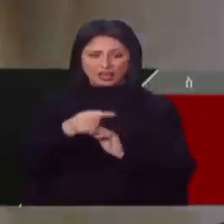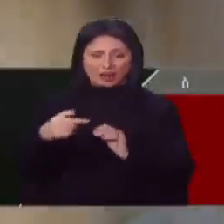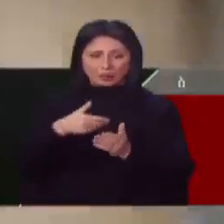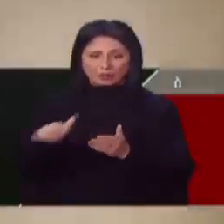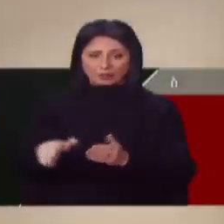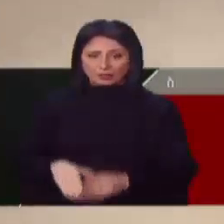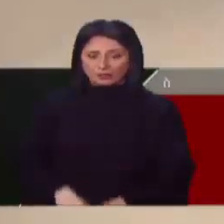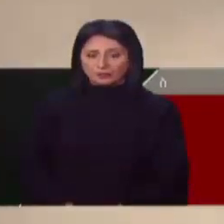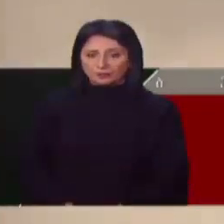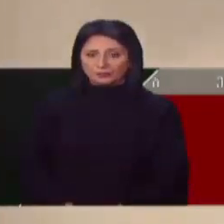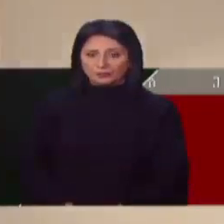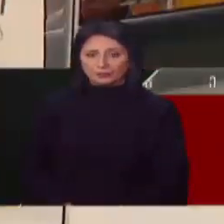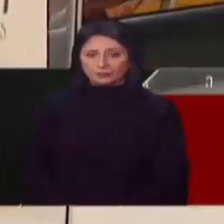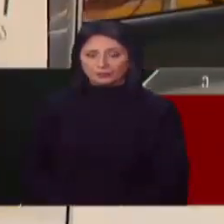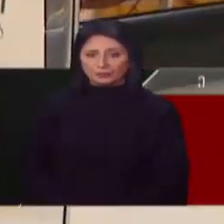გამორიცხავენ.